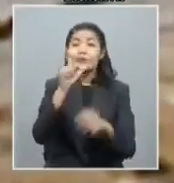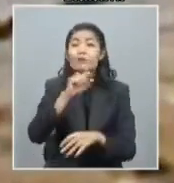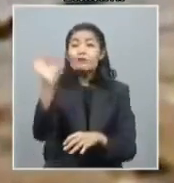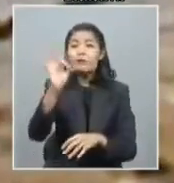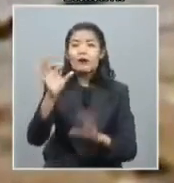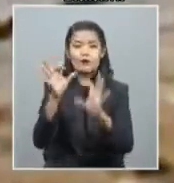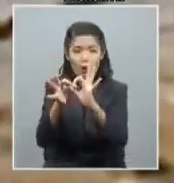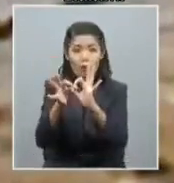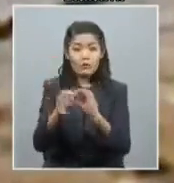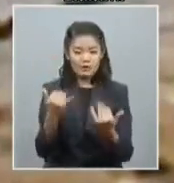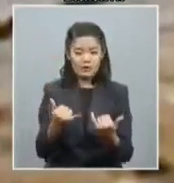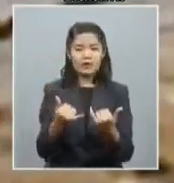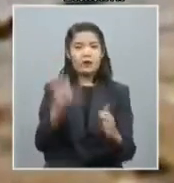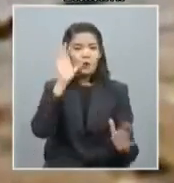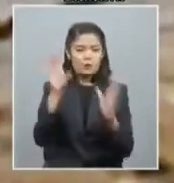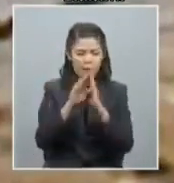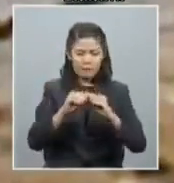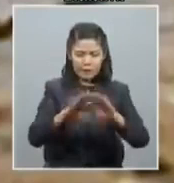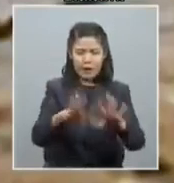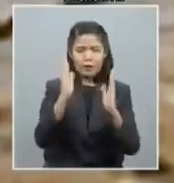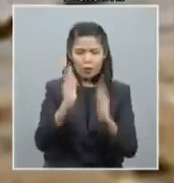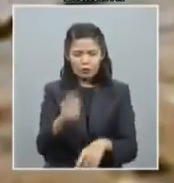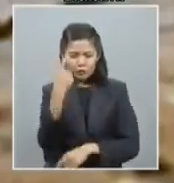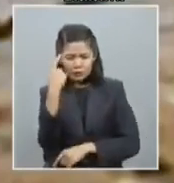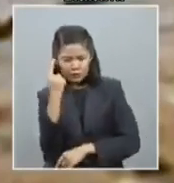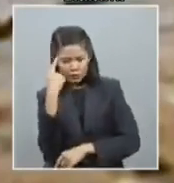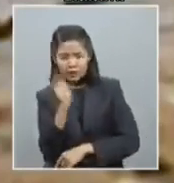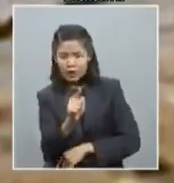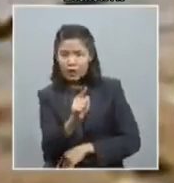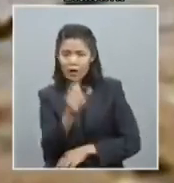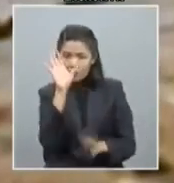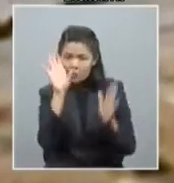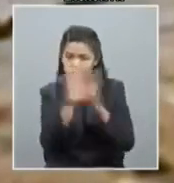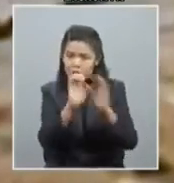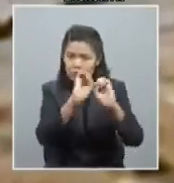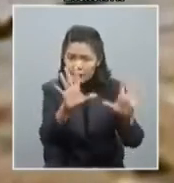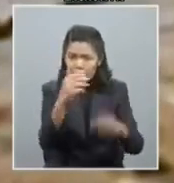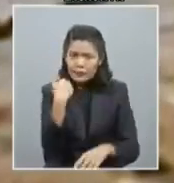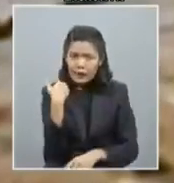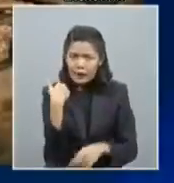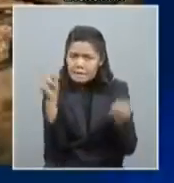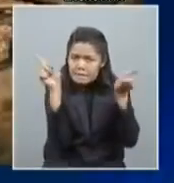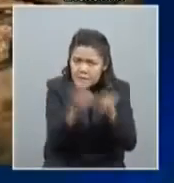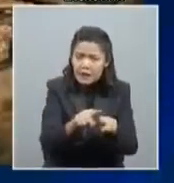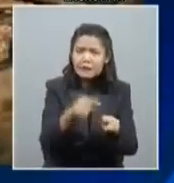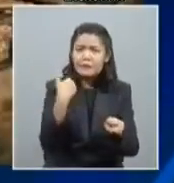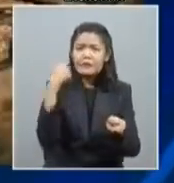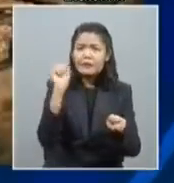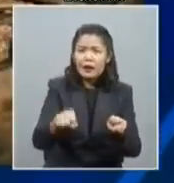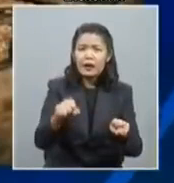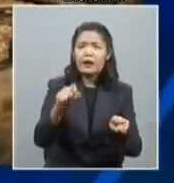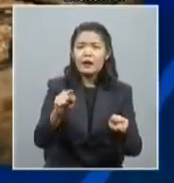คุณผู้ชมพอภาพนี้ออกมาคนก็อาจจะมีมุมนึงวิพากษ์วิจารณ์ว่าภาพชัดไปหรือเปล่า เหมือนไปไหมบางคน เหมือนไปไหมหรือว่